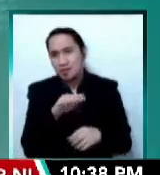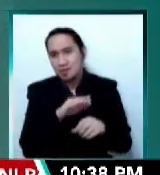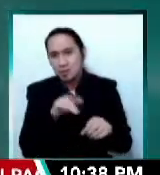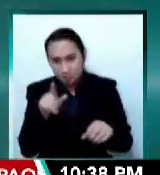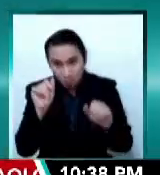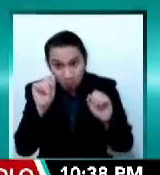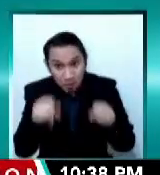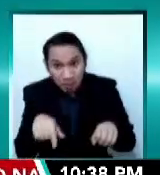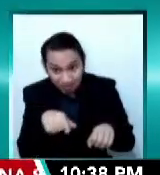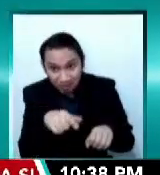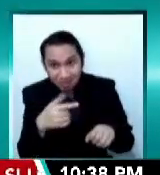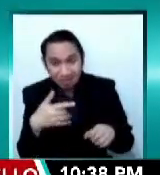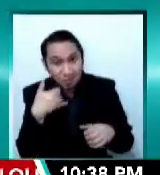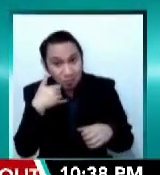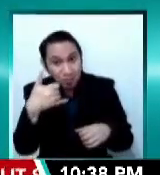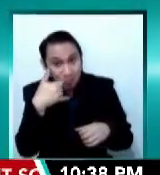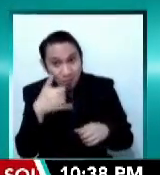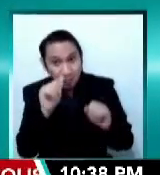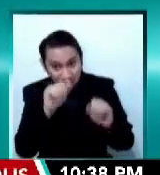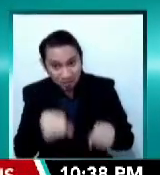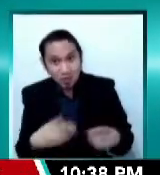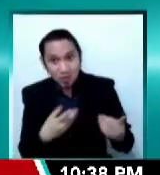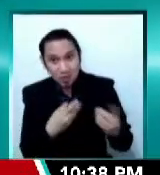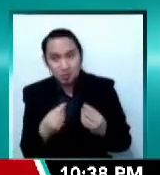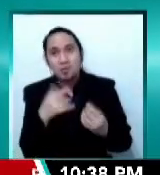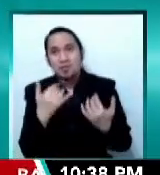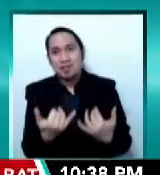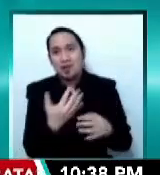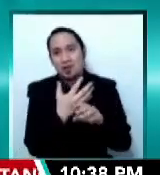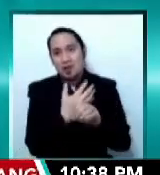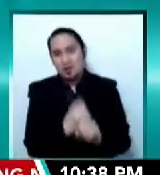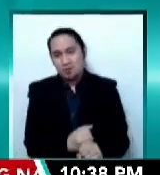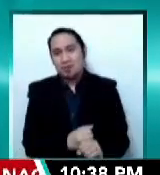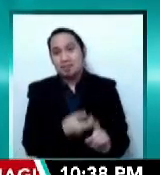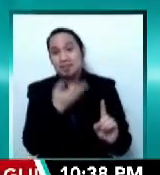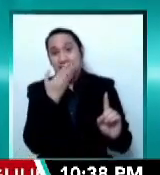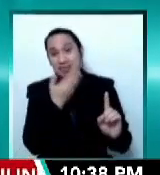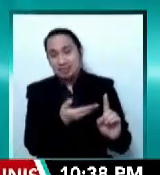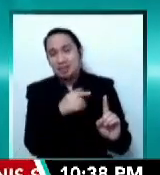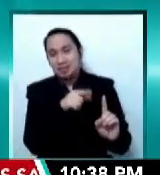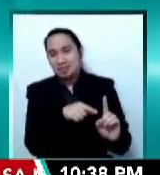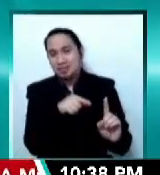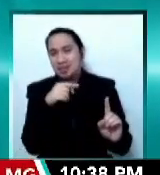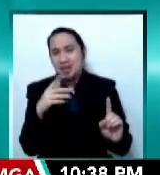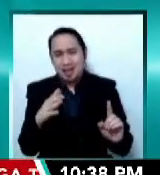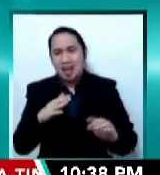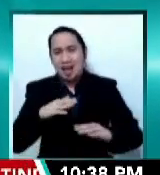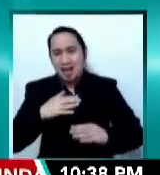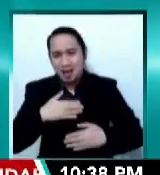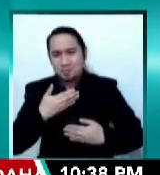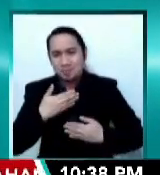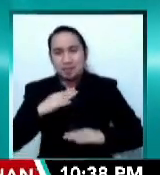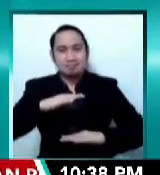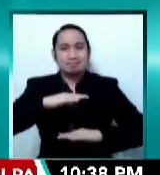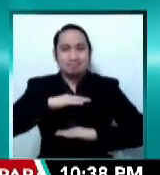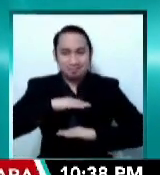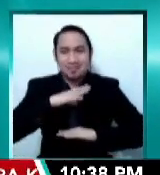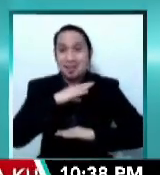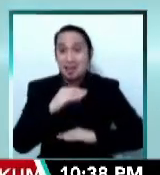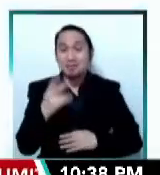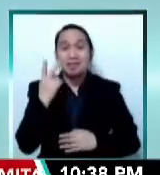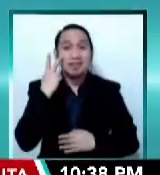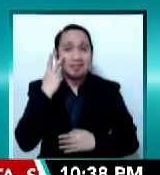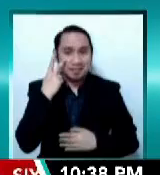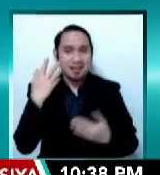ng koi pond. Dahil sa napursuing hobby, si Avin, happy and fulfilled na, nakakita pa ng pagkakataong